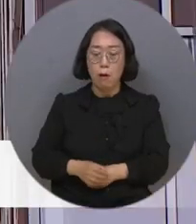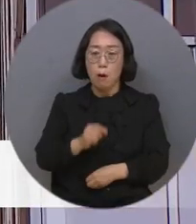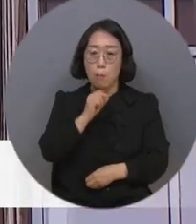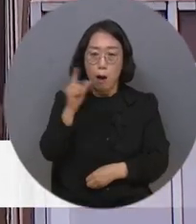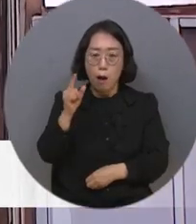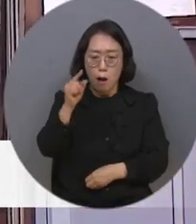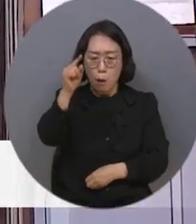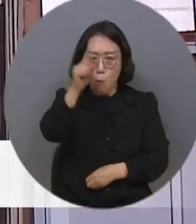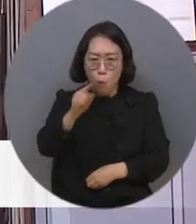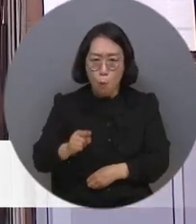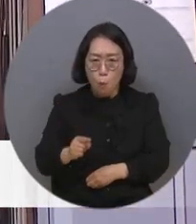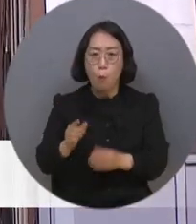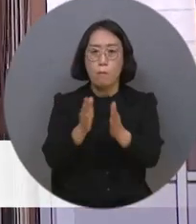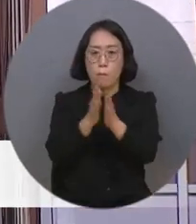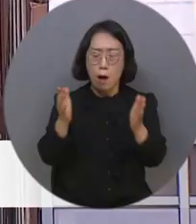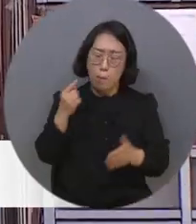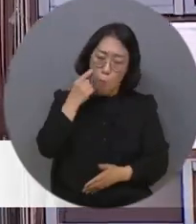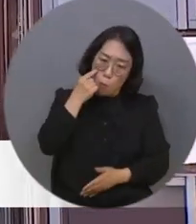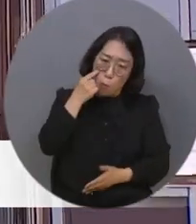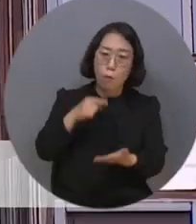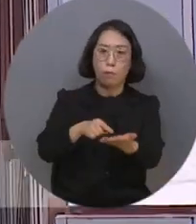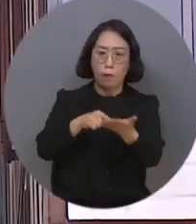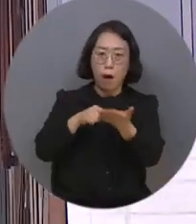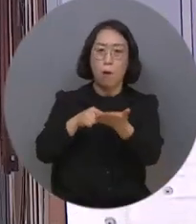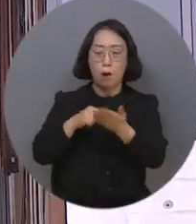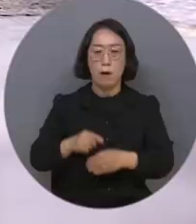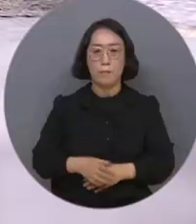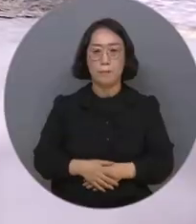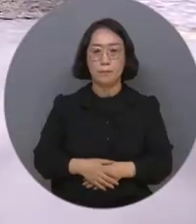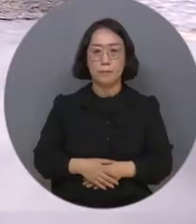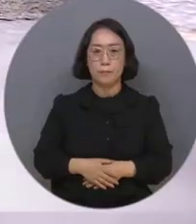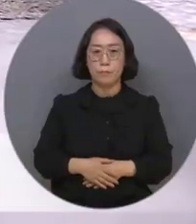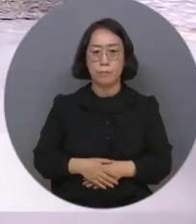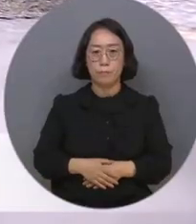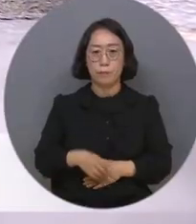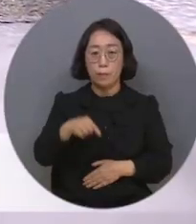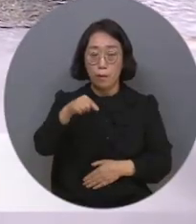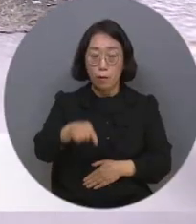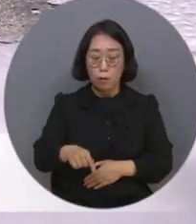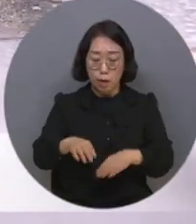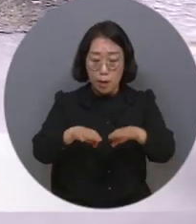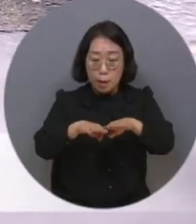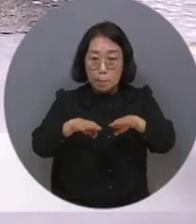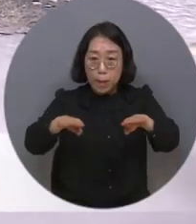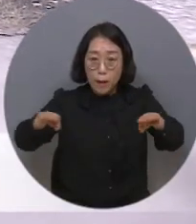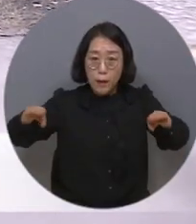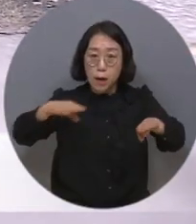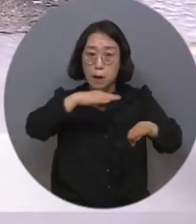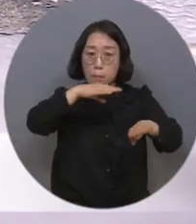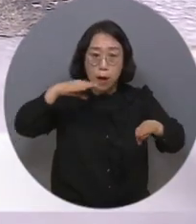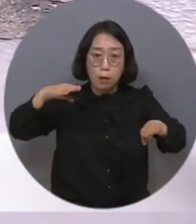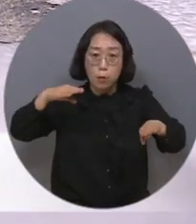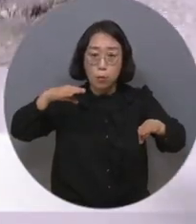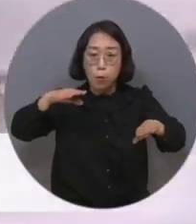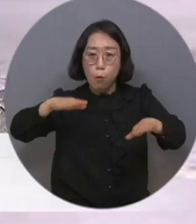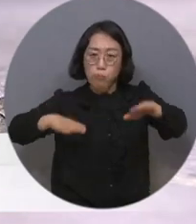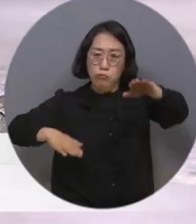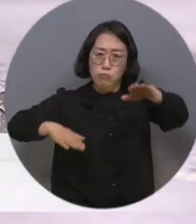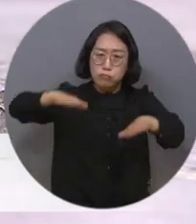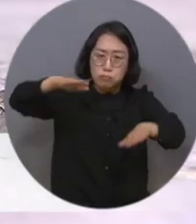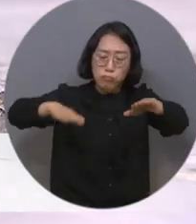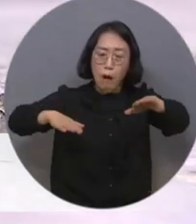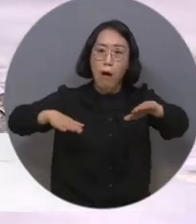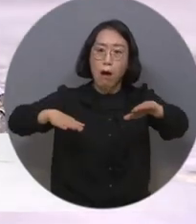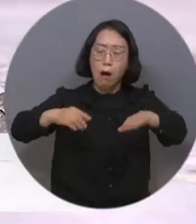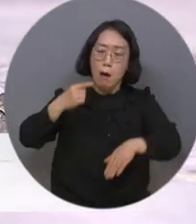발생되기 시작했다는 것이 해당 기업 측의 주장입니다. 네, 여기 단차이가 이렇게 나서 이쪽이 튀어 올라온